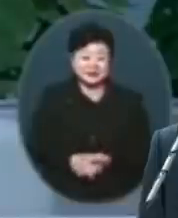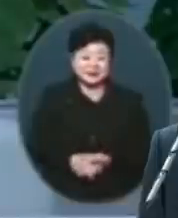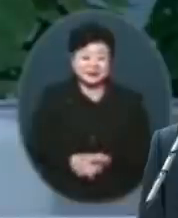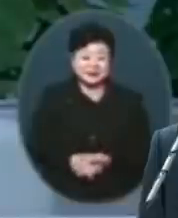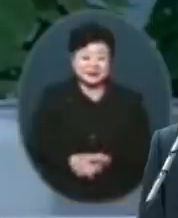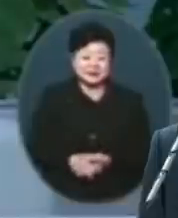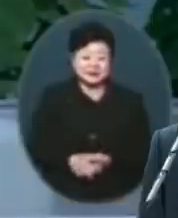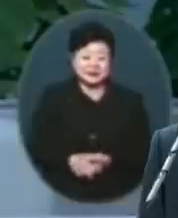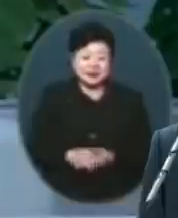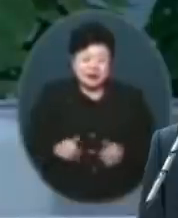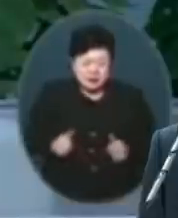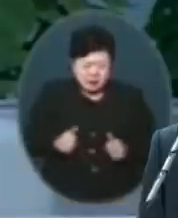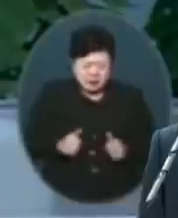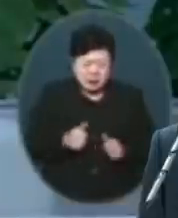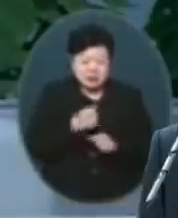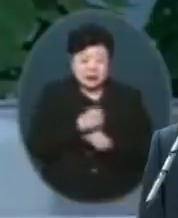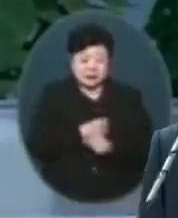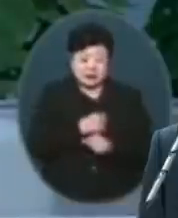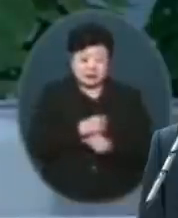영을 다해서